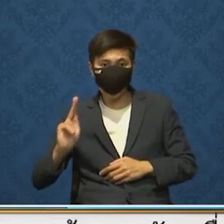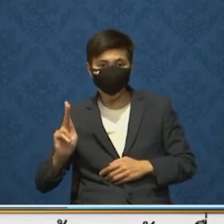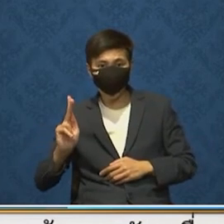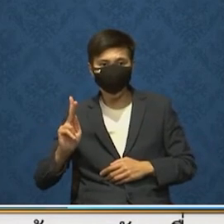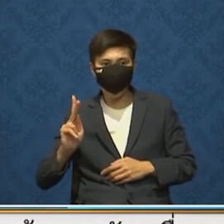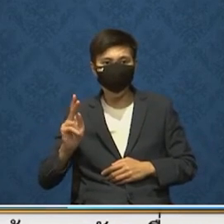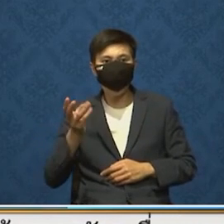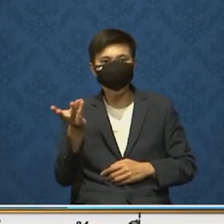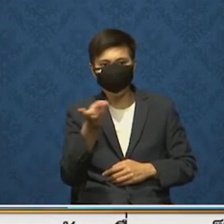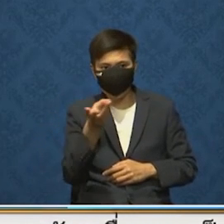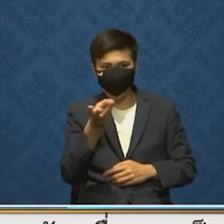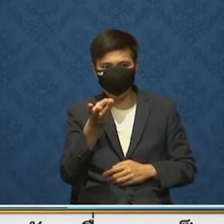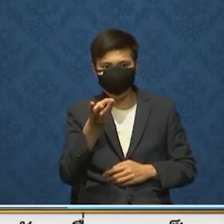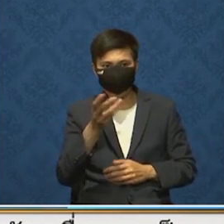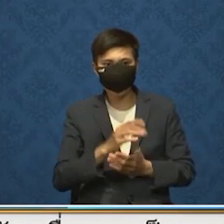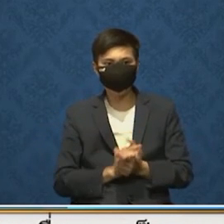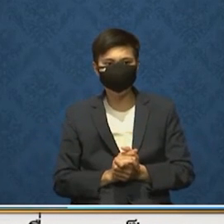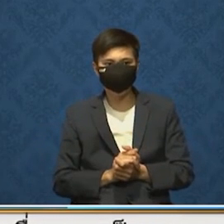้อยกว่า